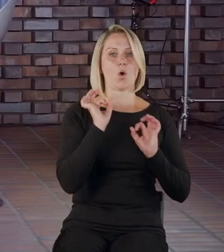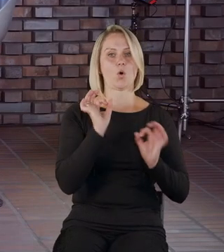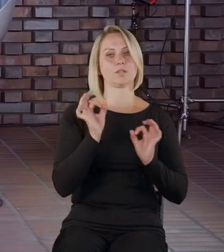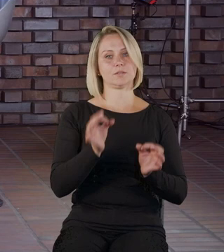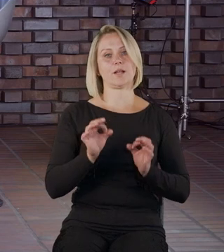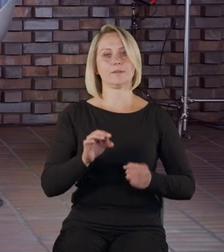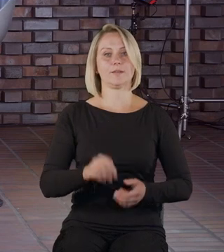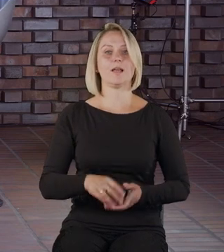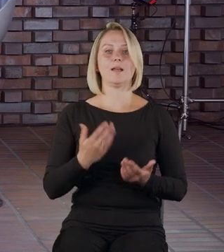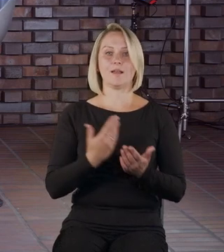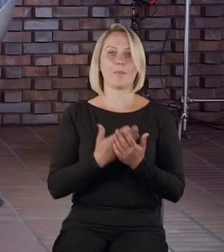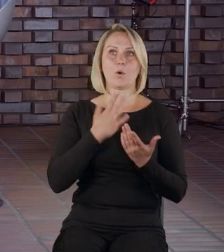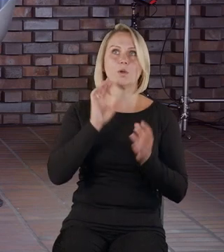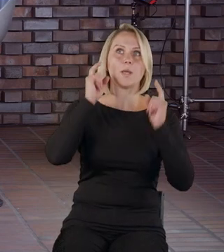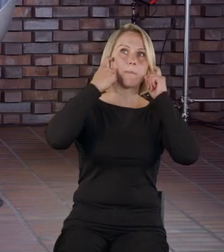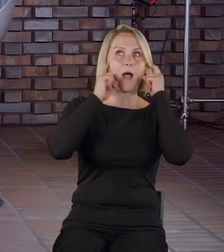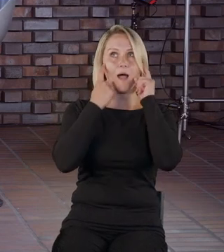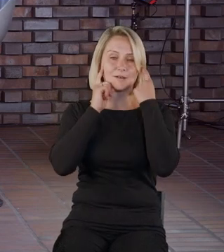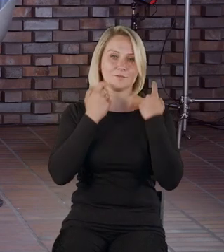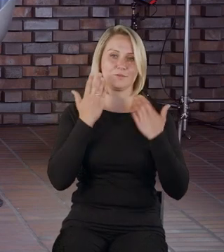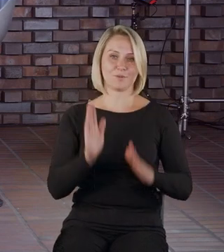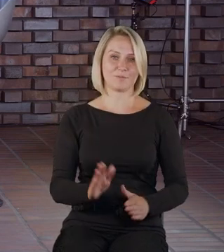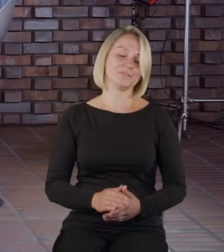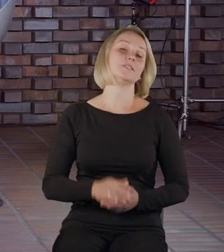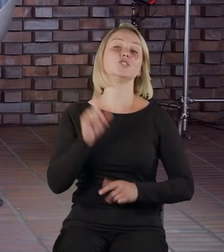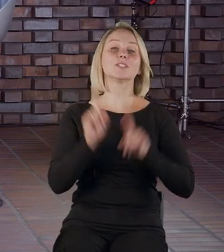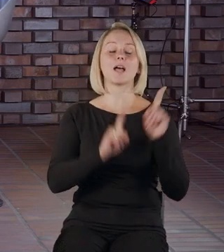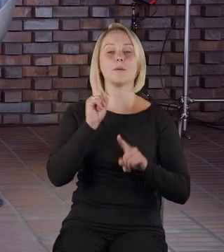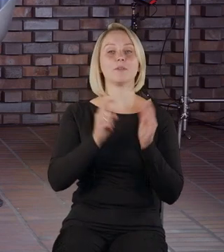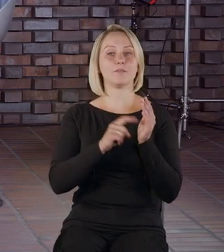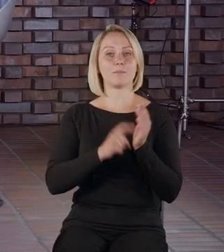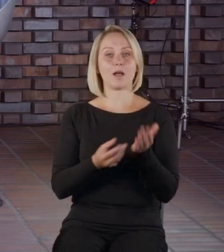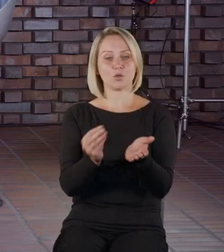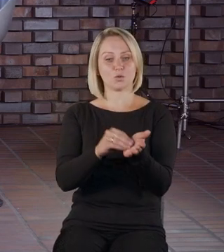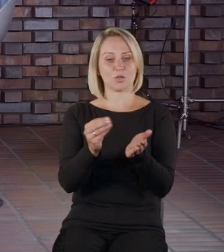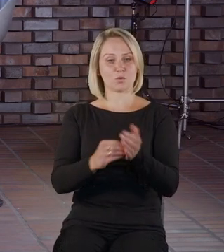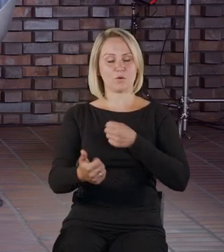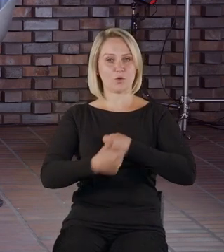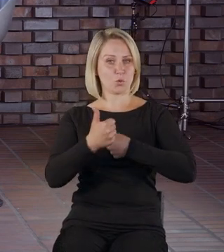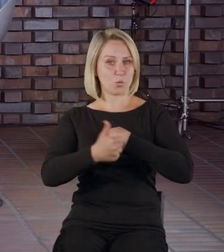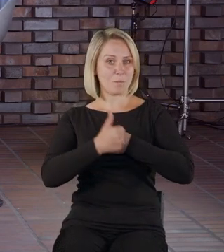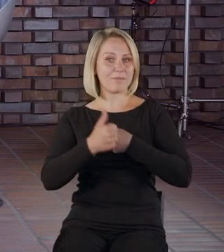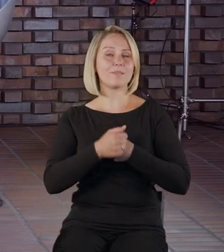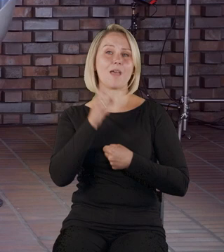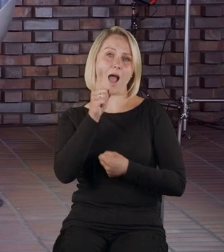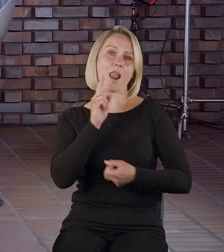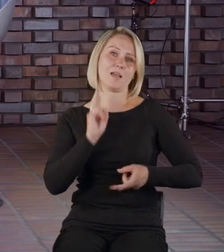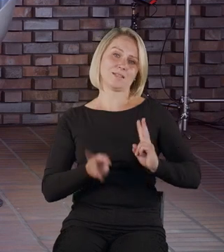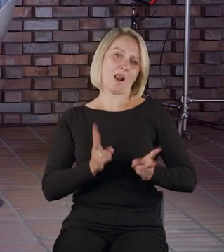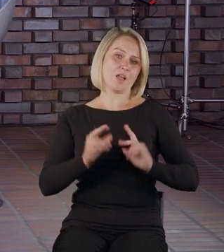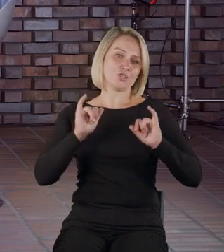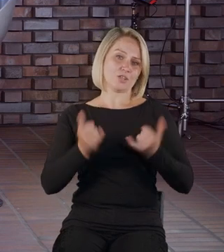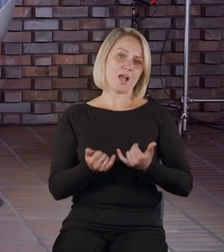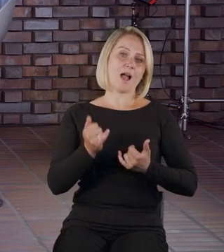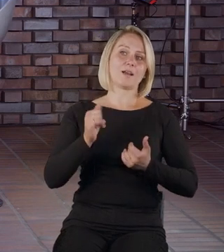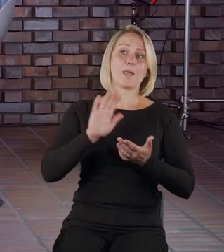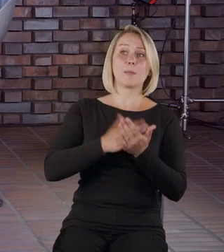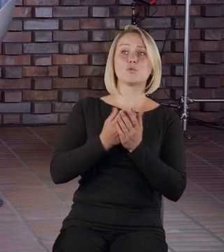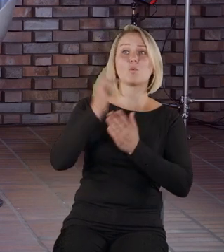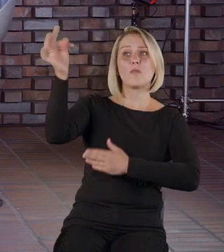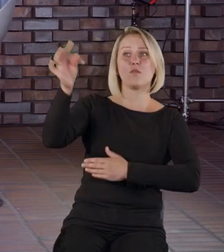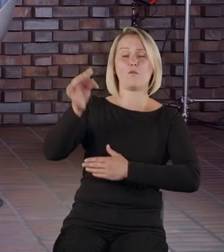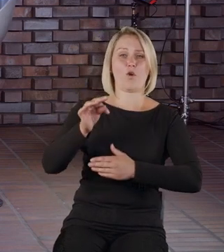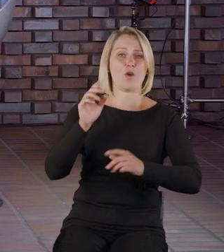też nie należy się w żaden sposób przejmować. Czasami wymagane są dodatkowe dokumenty, ale uwarunkowane jest to krajem wydania